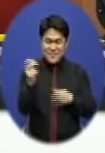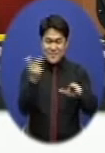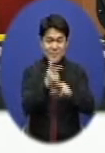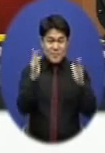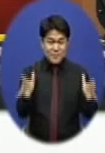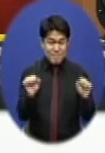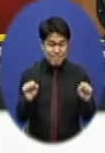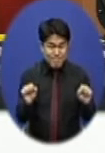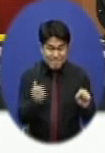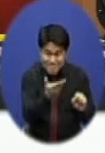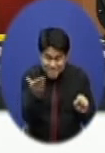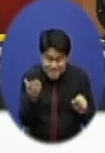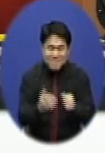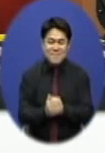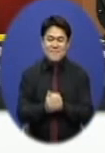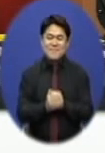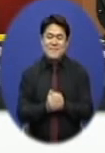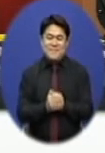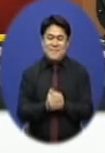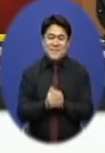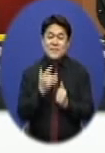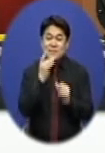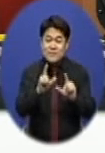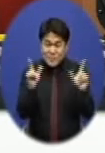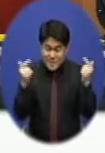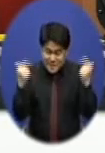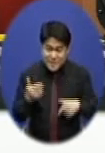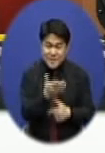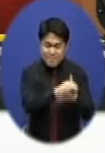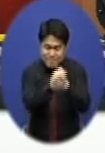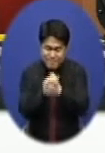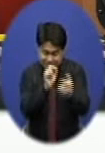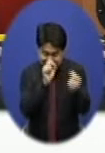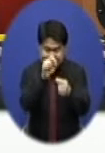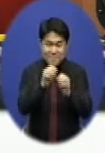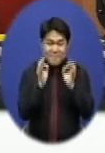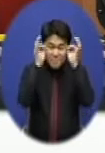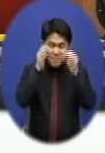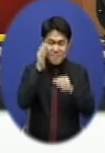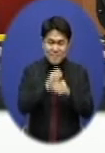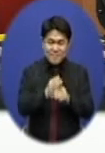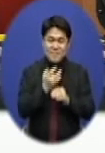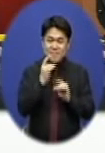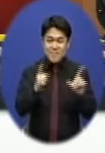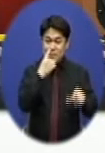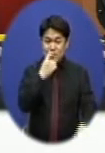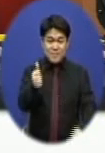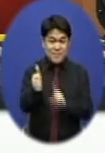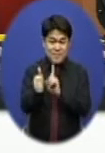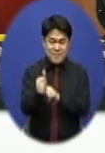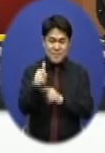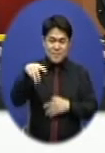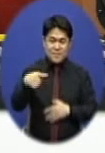네. 매주 화요일이면 여러분에게 친구가 되기 위해서 노력하고 있습니다. 네. 안녕하세요. 화요일에 멋진 남자 춘향아